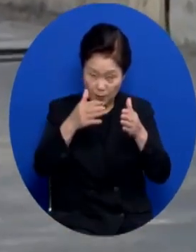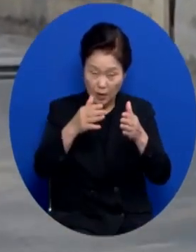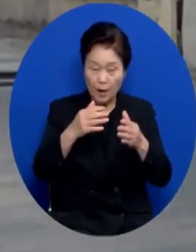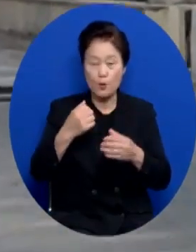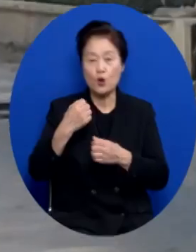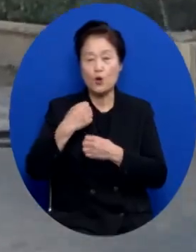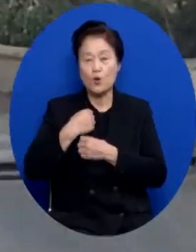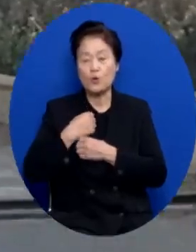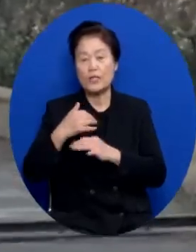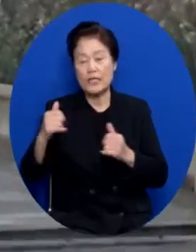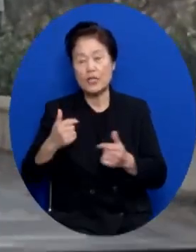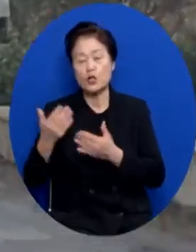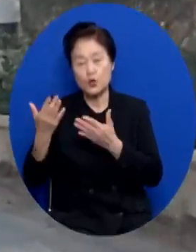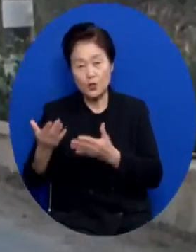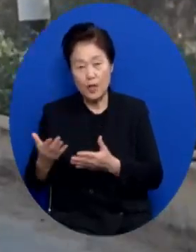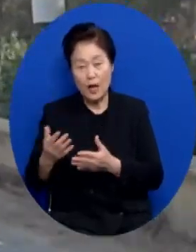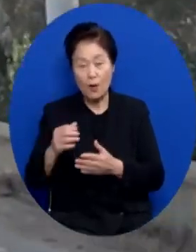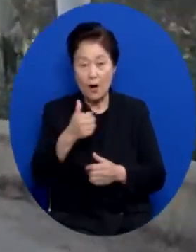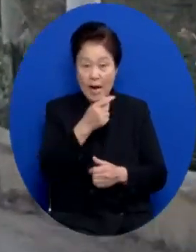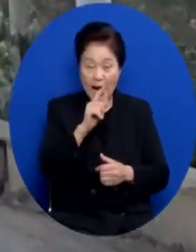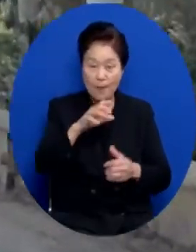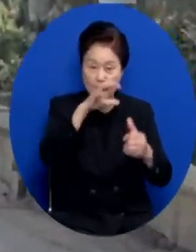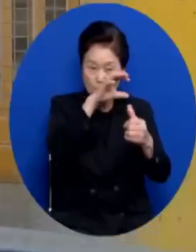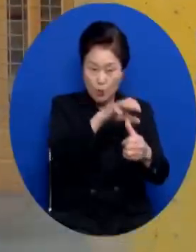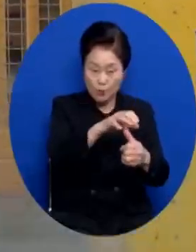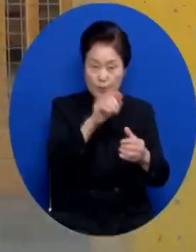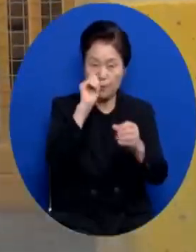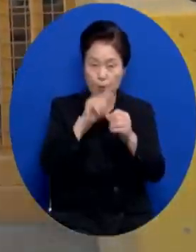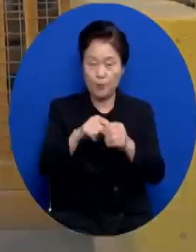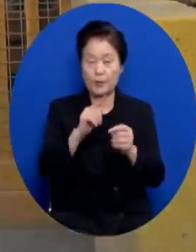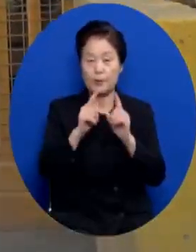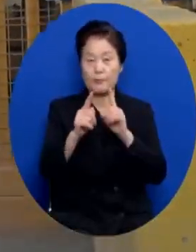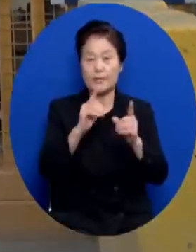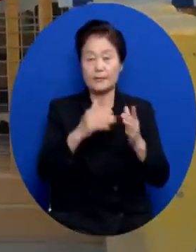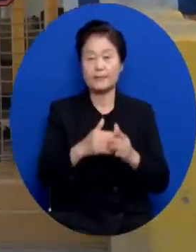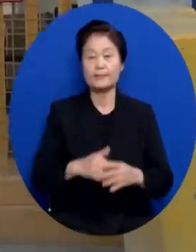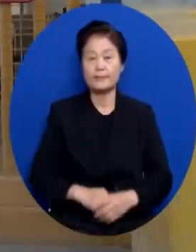군을 쉬게 하고 하마스를 고립시키는 것이 목표라고 휴전 방침을 설명했습니다.